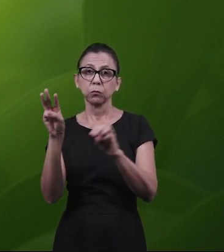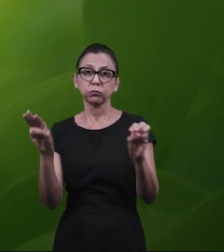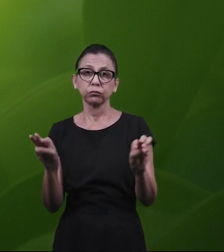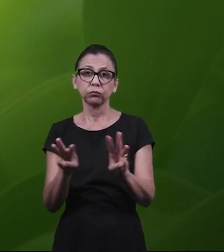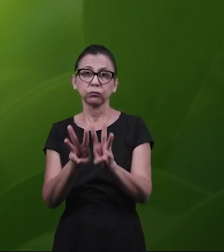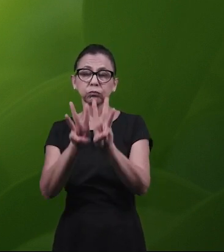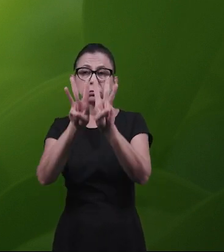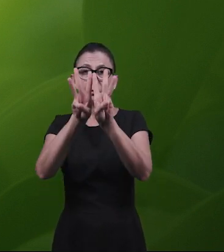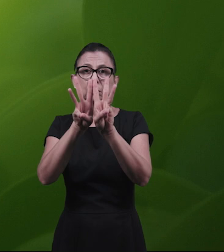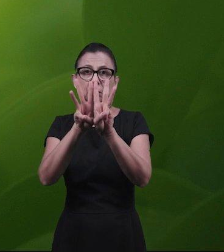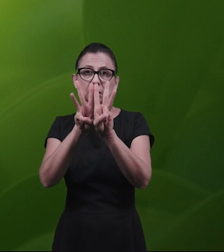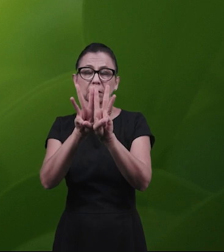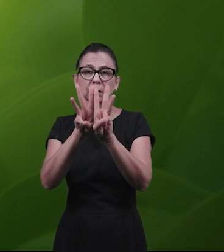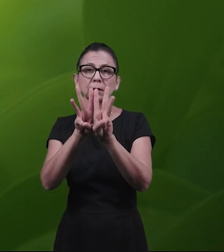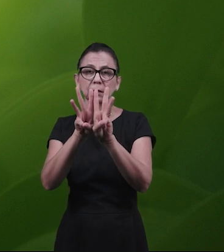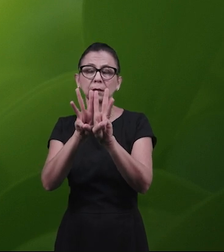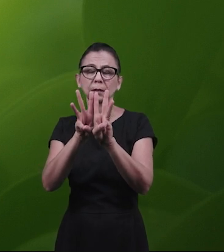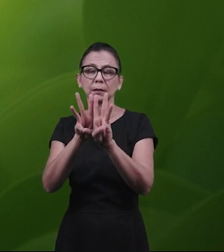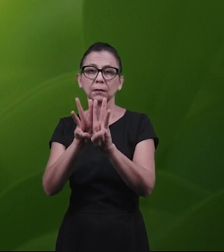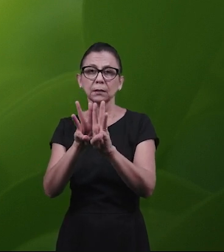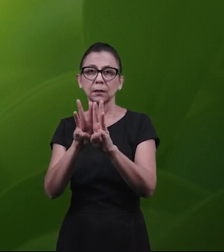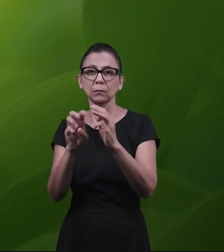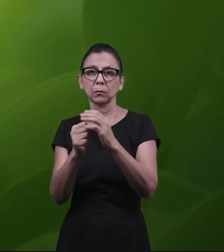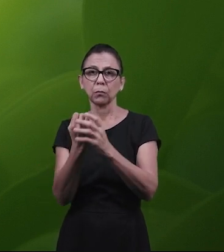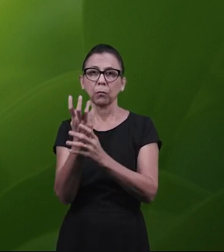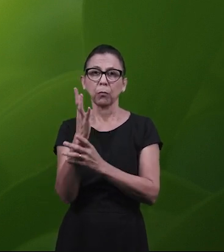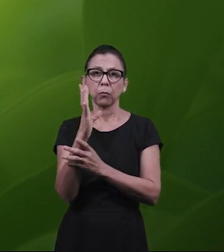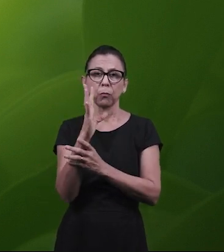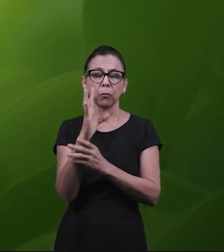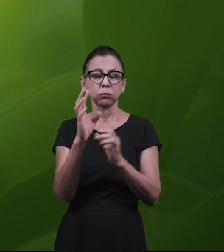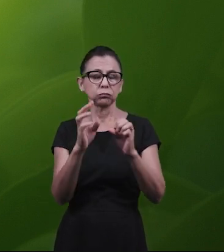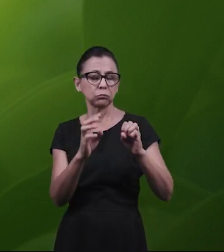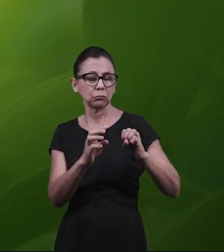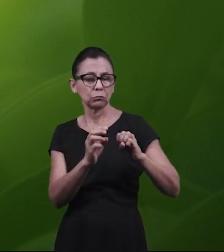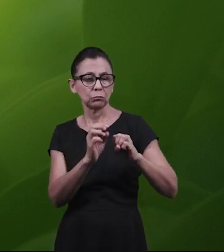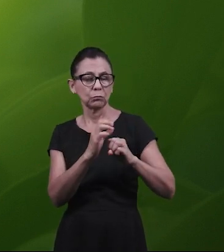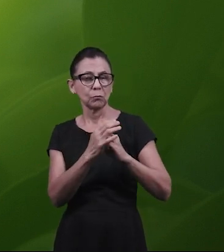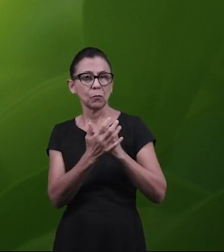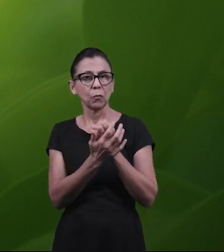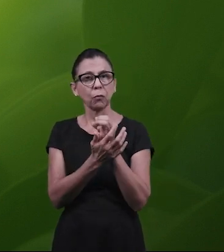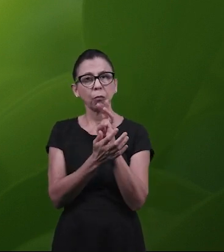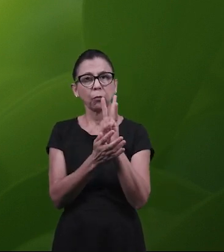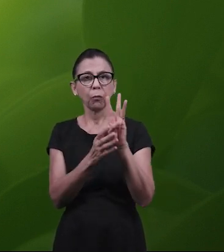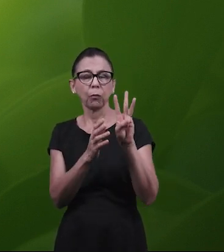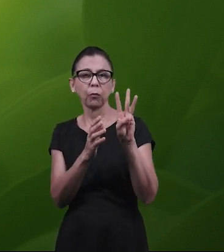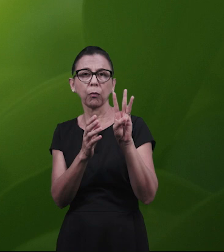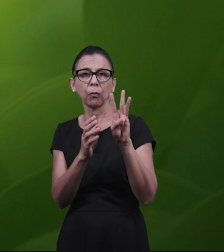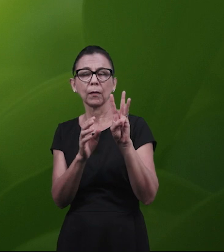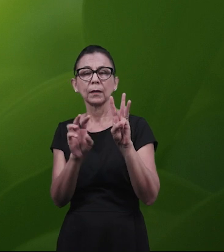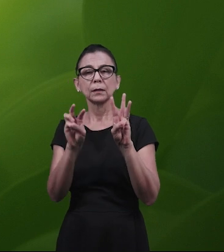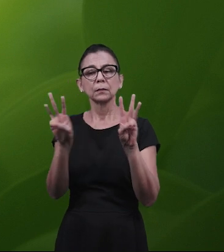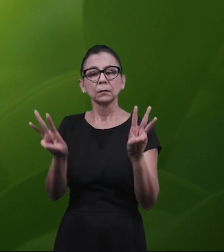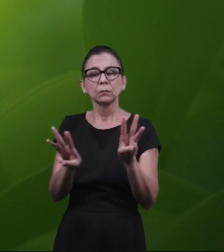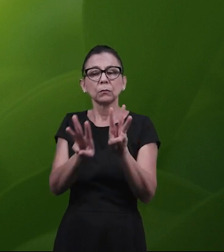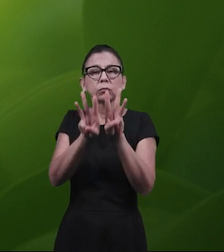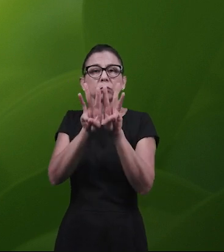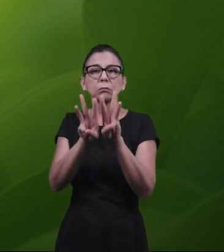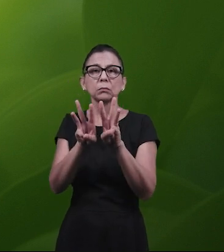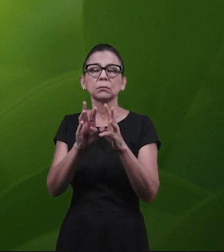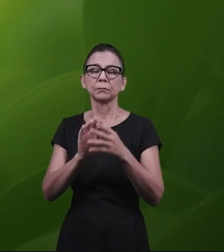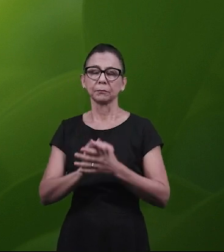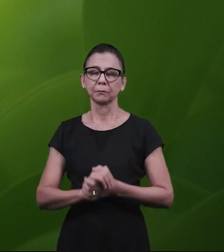ici voir quelques aspects. Le premier aspect que nous voulons rajouter ici, c'est à propos